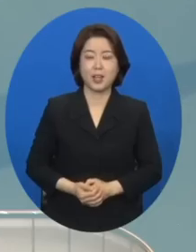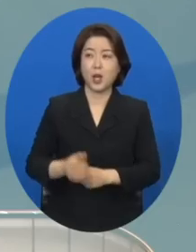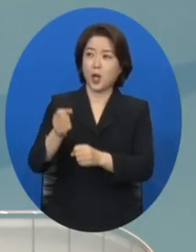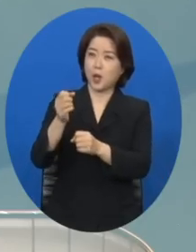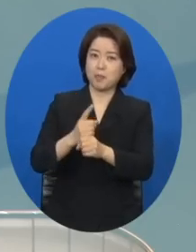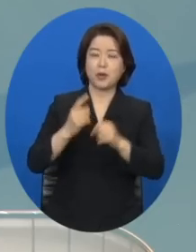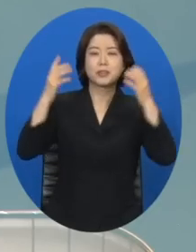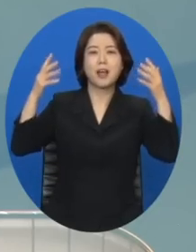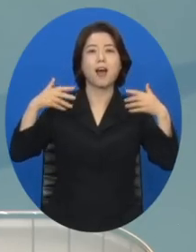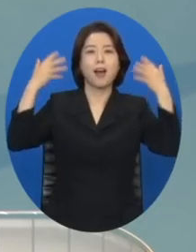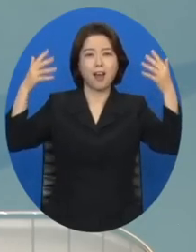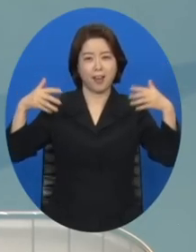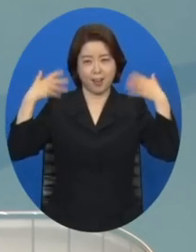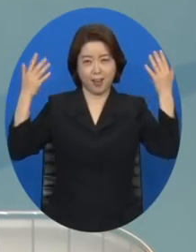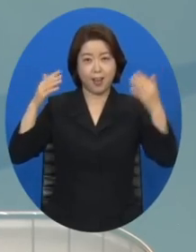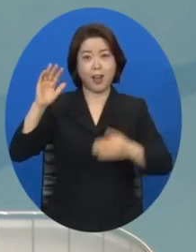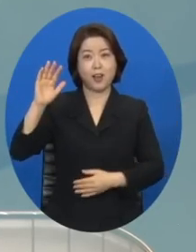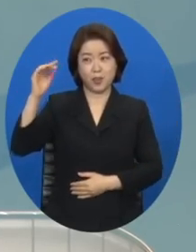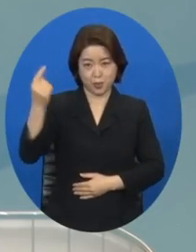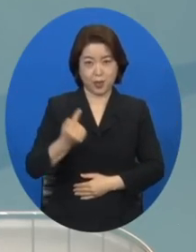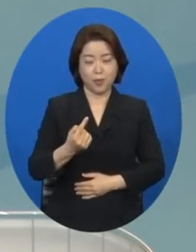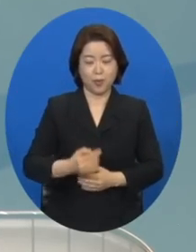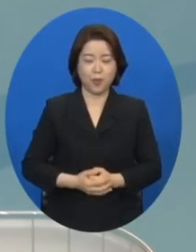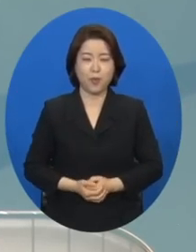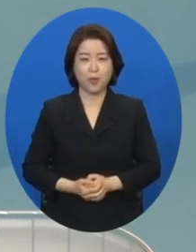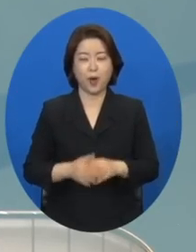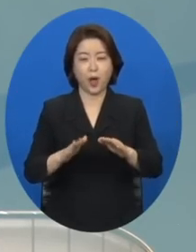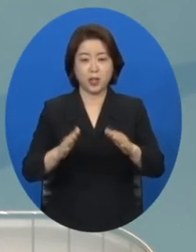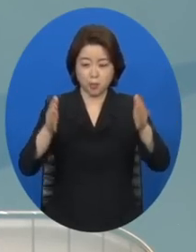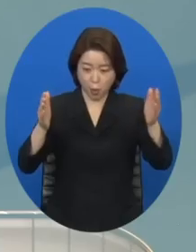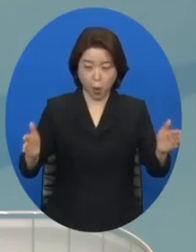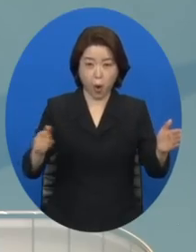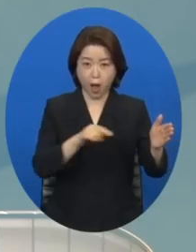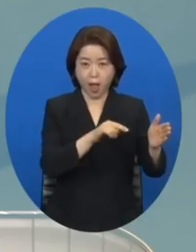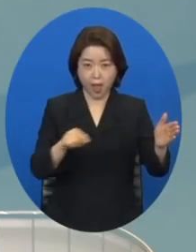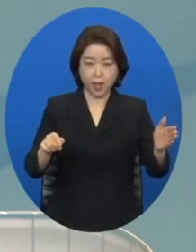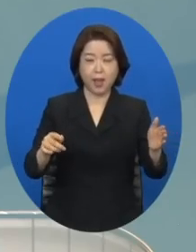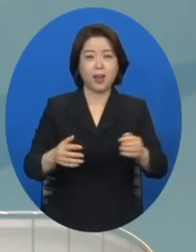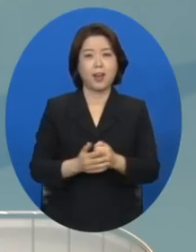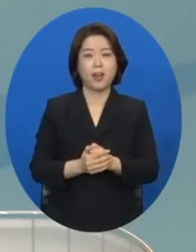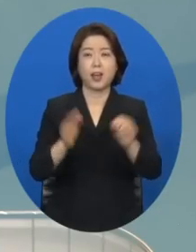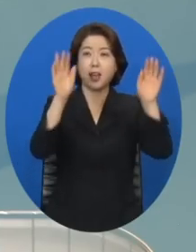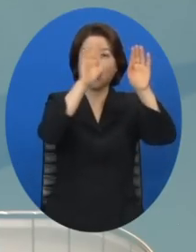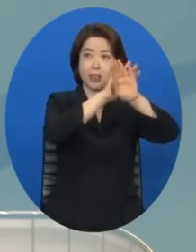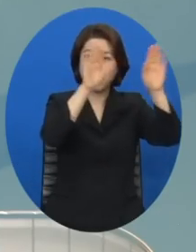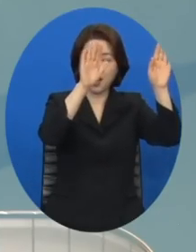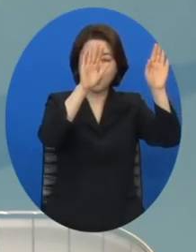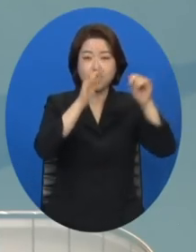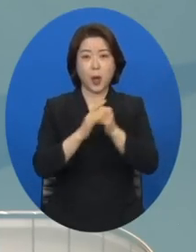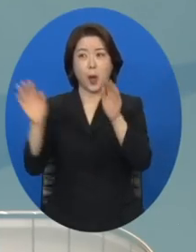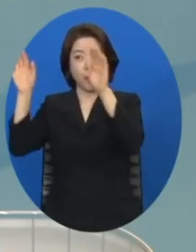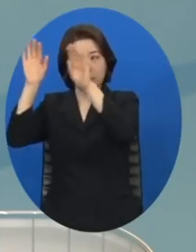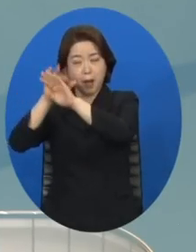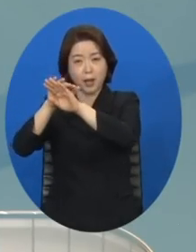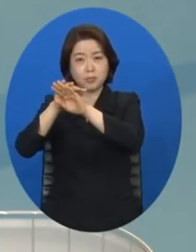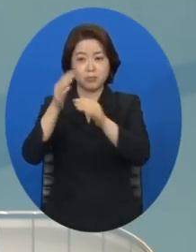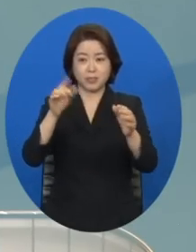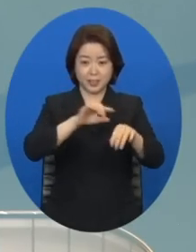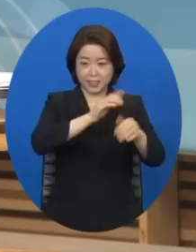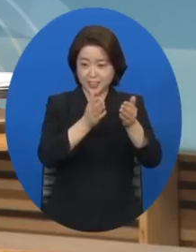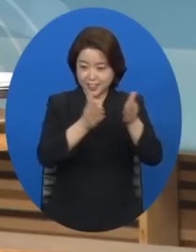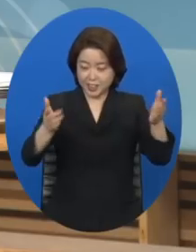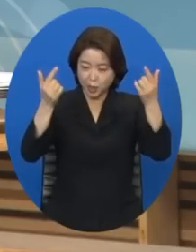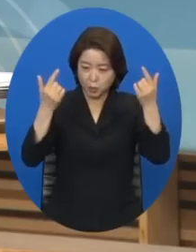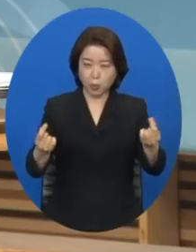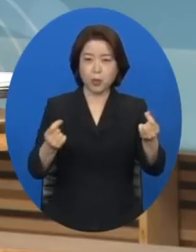벌써 이제 가을이 되고 이번 주가 되면 낮과 밤의 길이가 같아지는 추분이라고 합니다